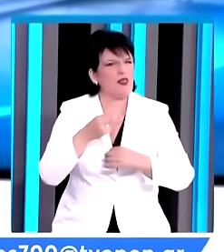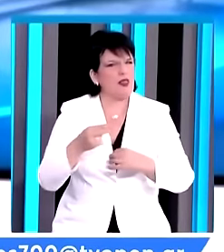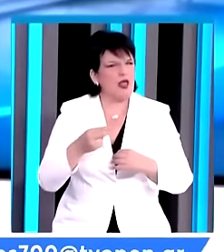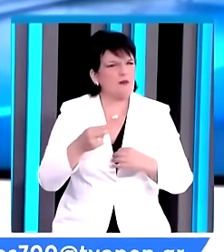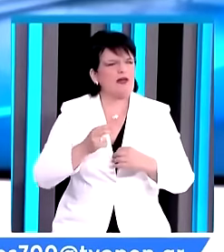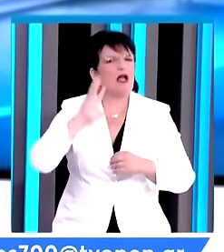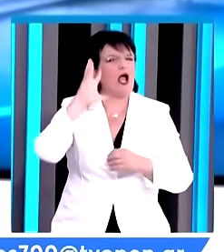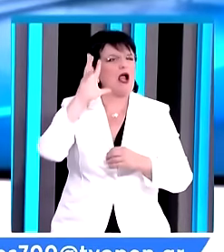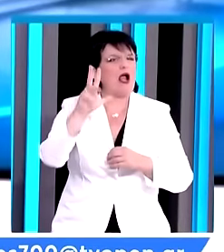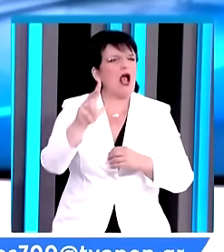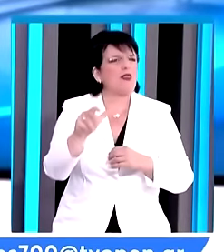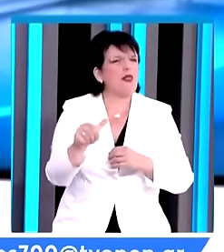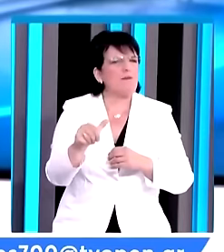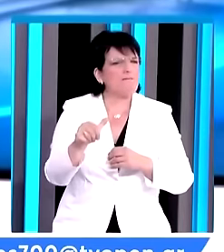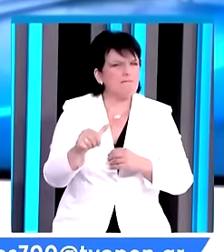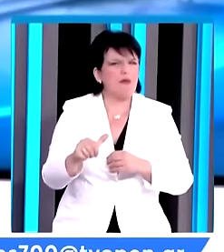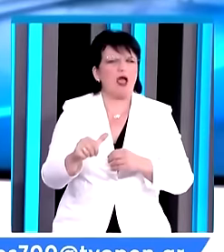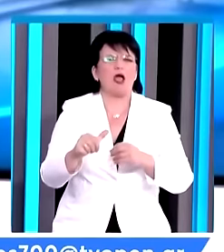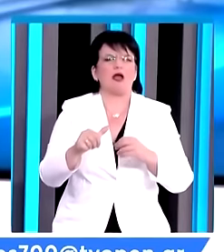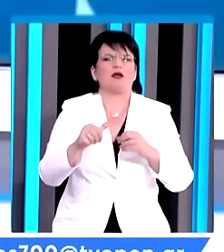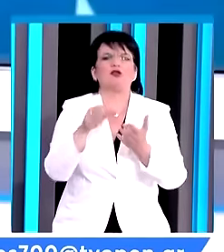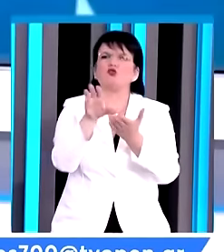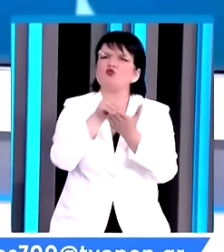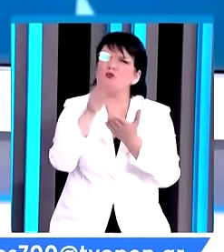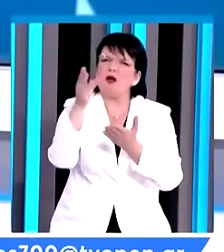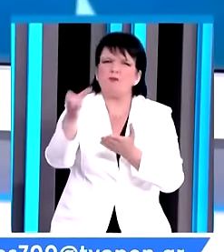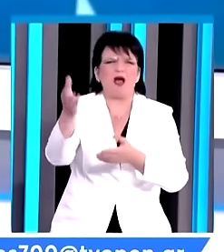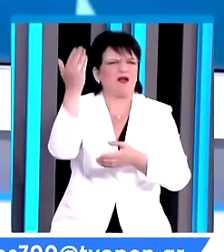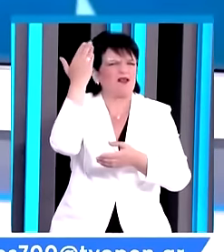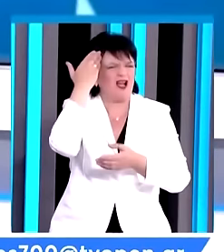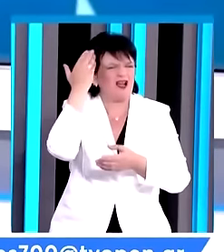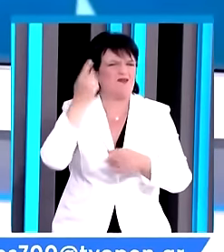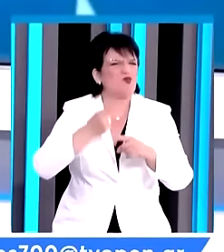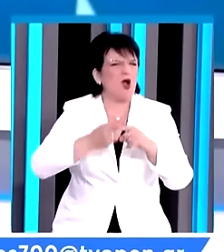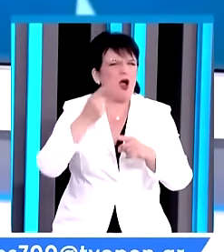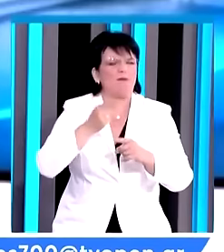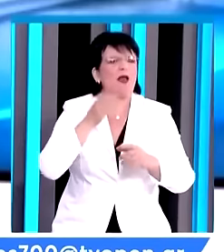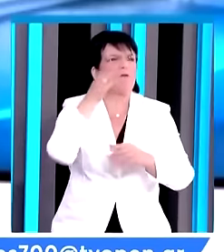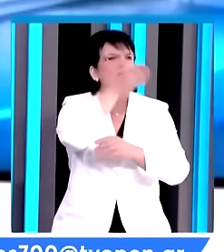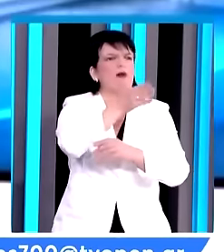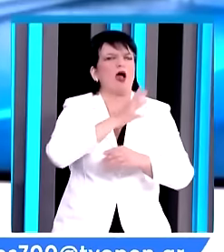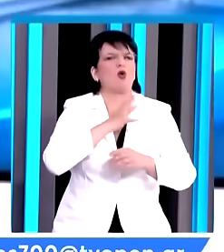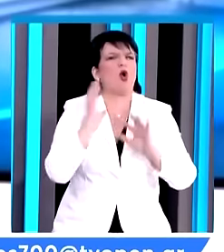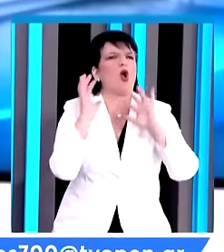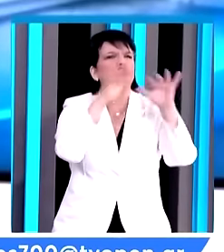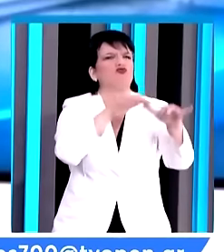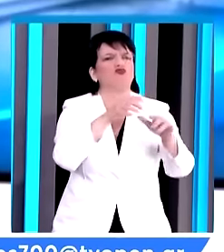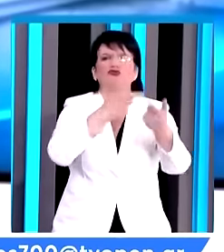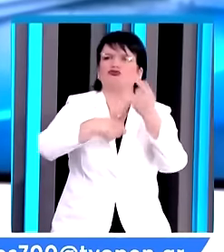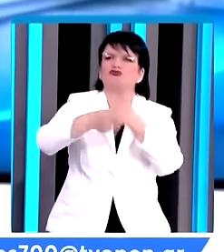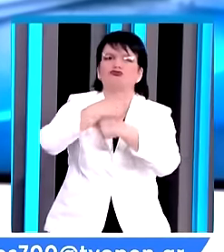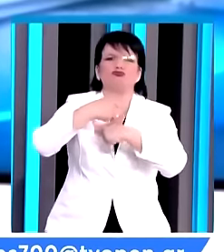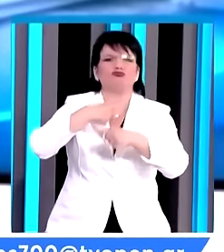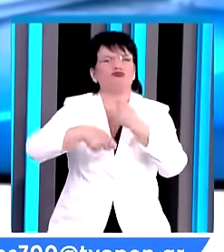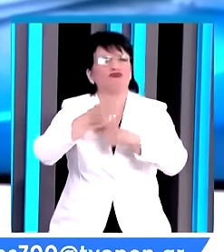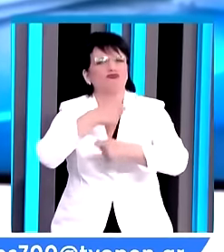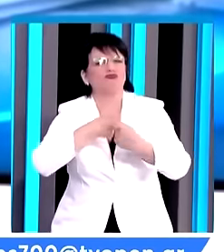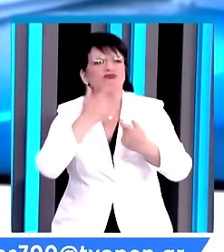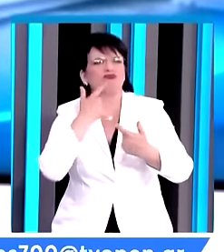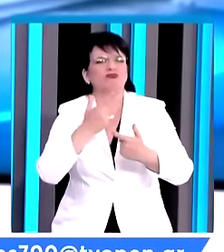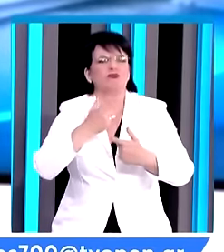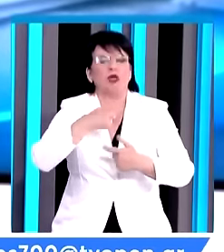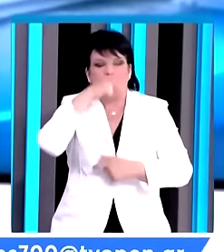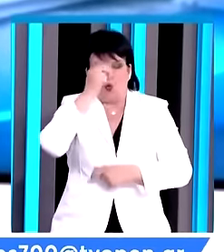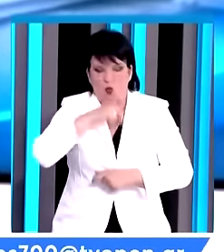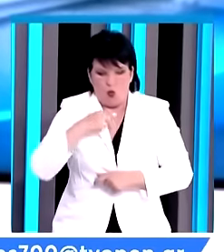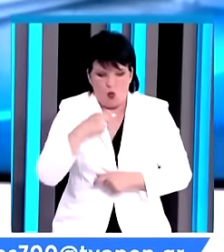με την καθημερινότητά τους, που έχουν να κάνουν με το σούπερ μάρκετ. Να το πω έτσι απλά, πηγαίνει ο κόσμος στο σούπερ μάρκετ και πραγματικά θυμάμαι έλεγε κάποιος ότι κάνει το σταυρό